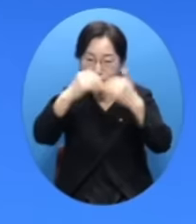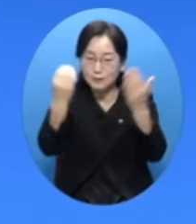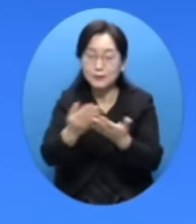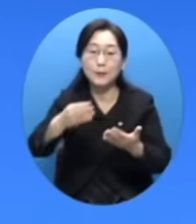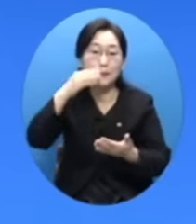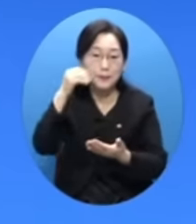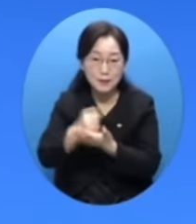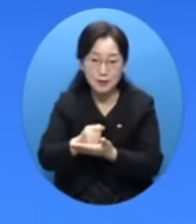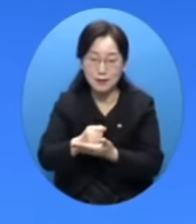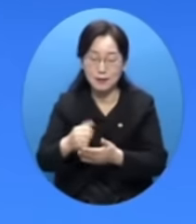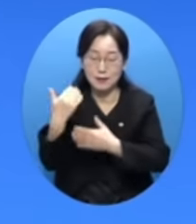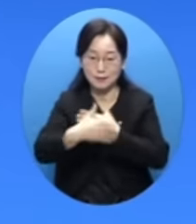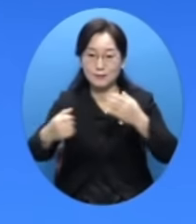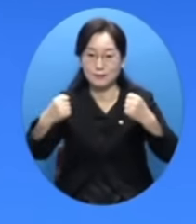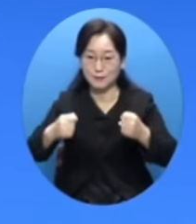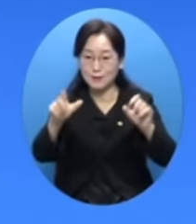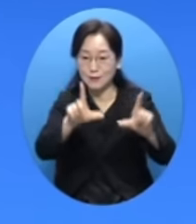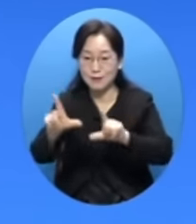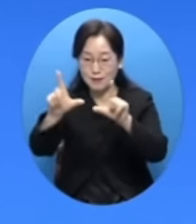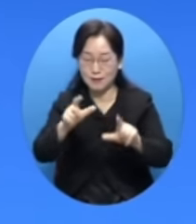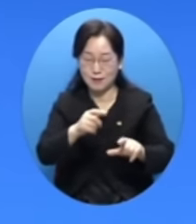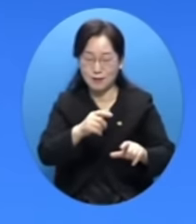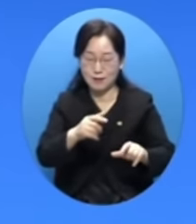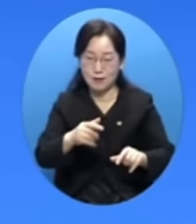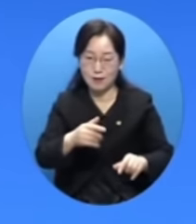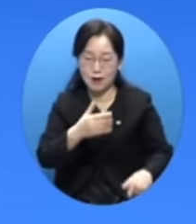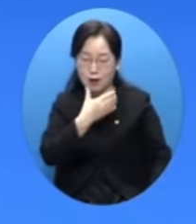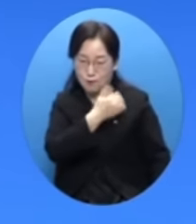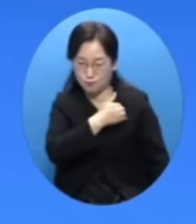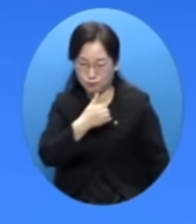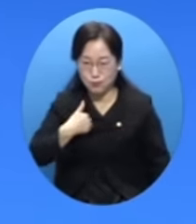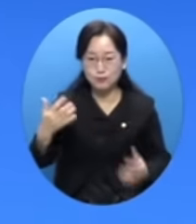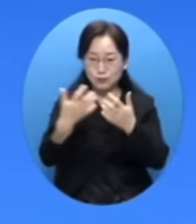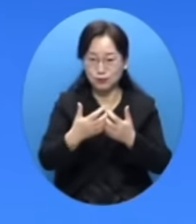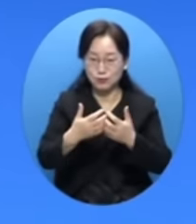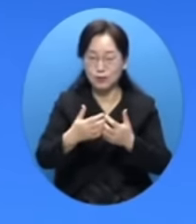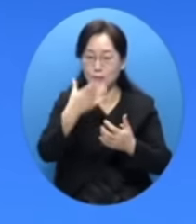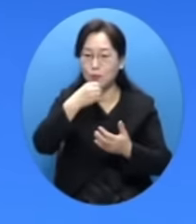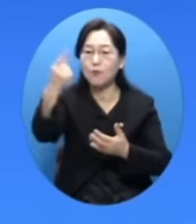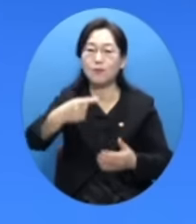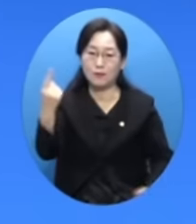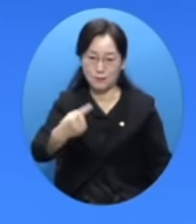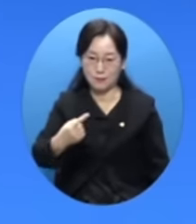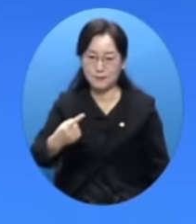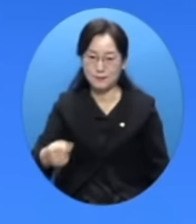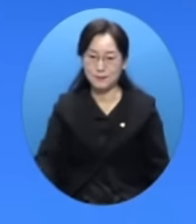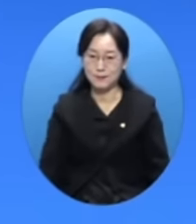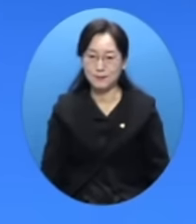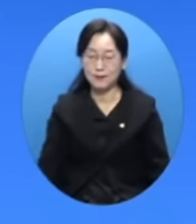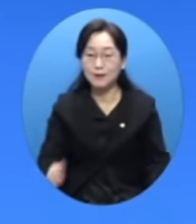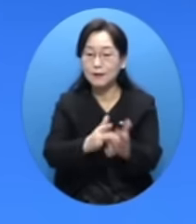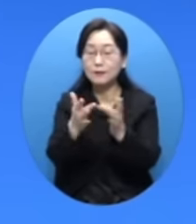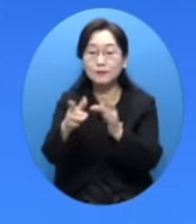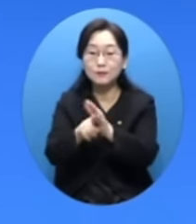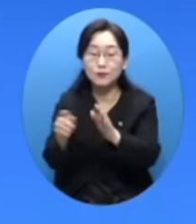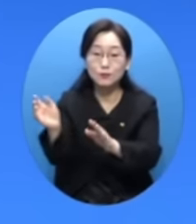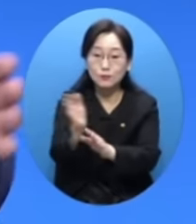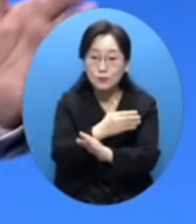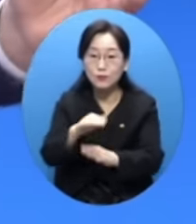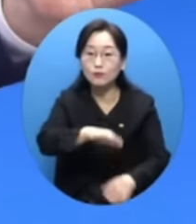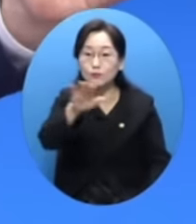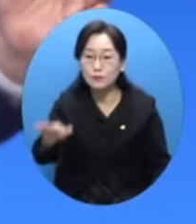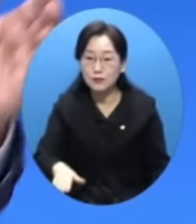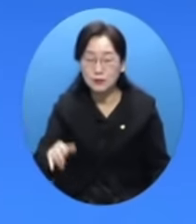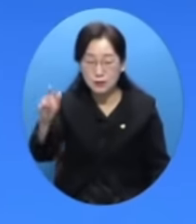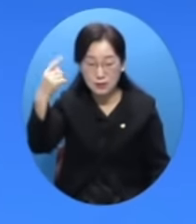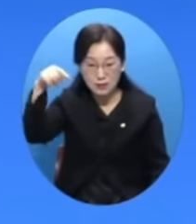되고 강건하게 되고 생활할 때 풍성한 은혜가 우리 모두에게 임하게 되는 것입니다. 예수를 믿고 난 다음 우리가